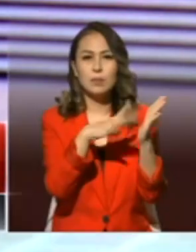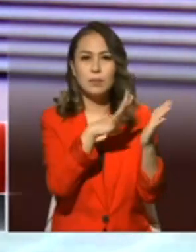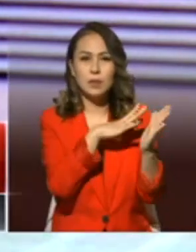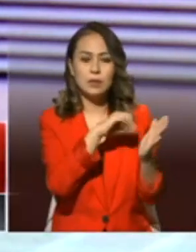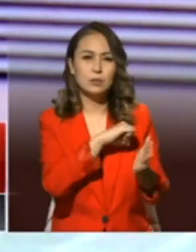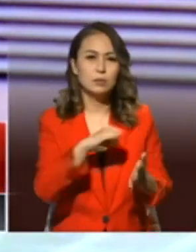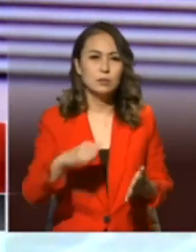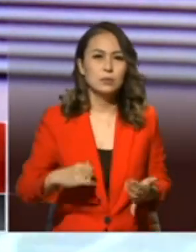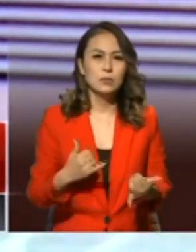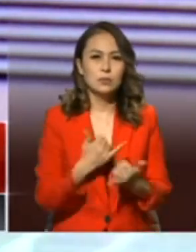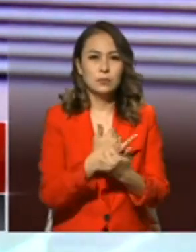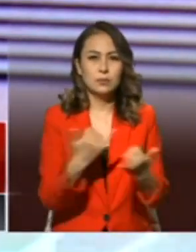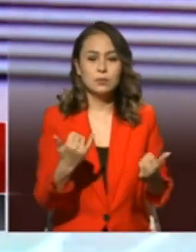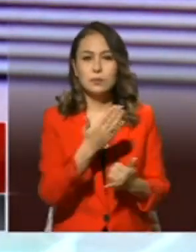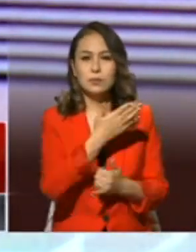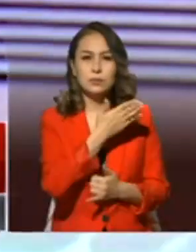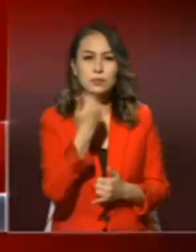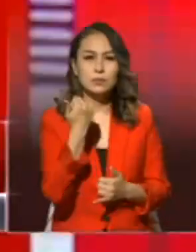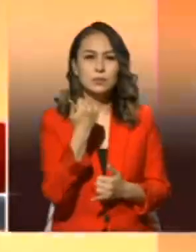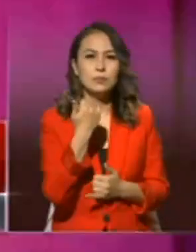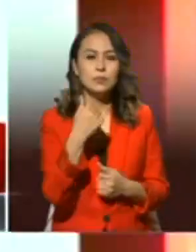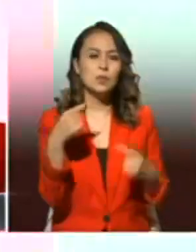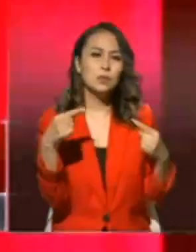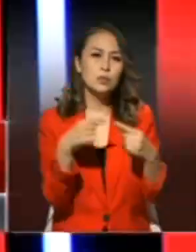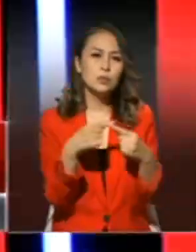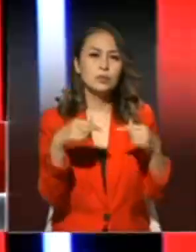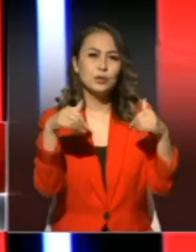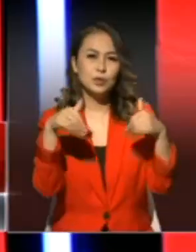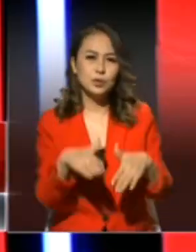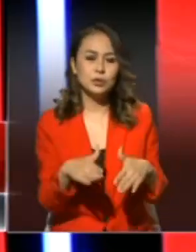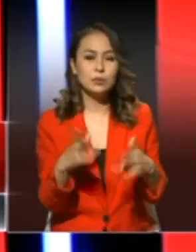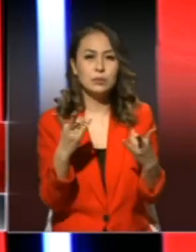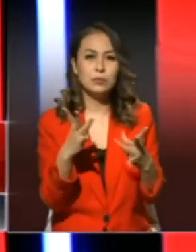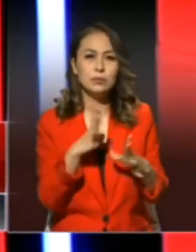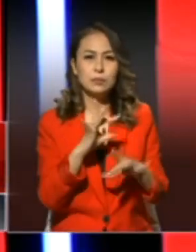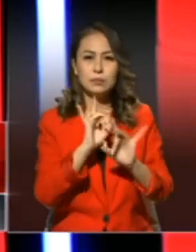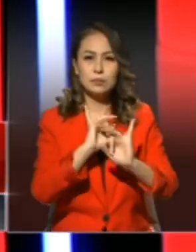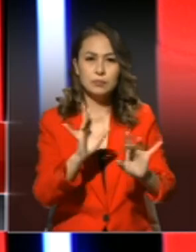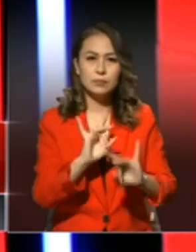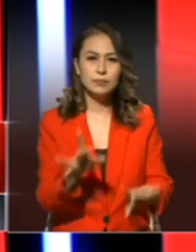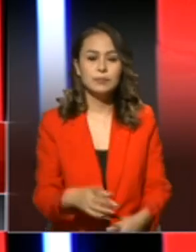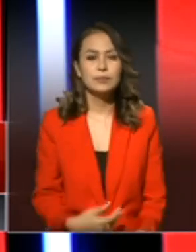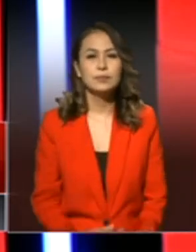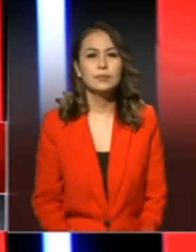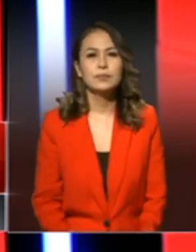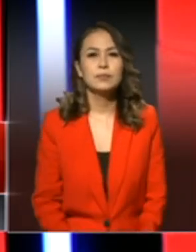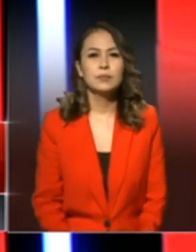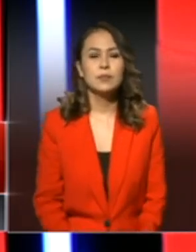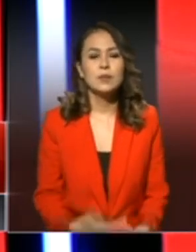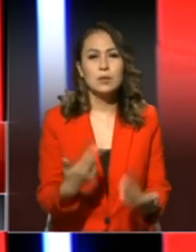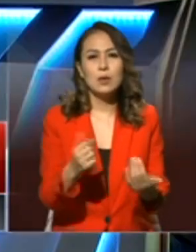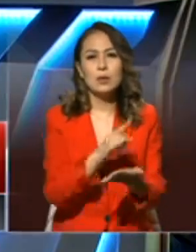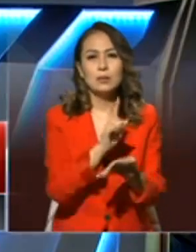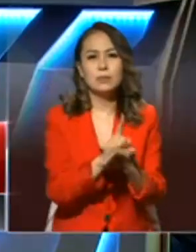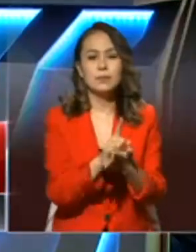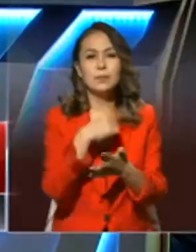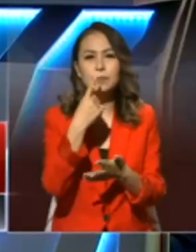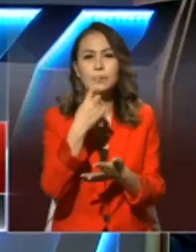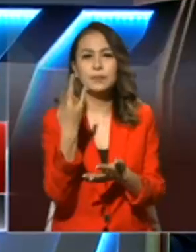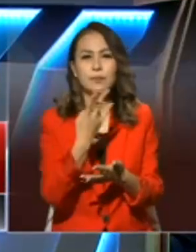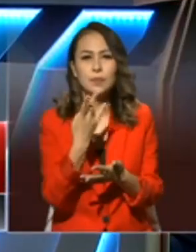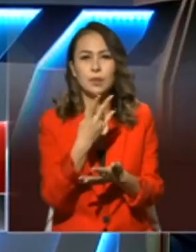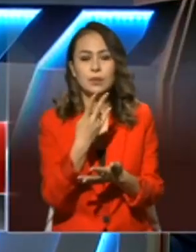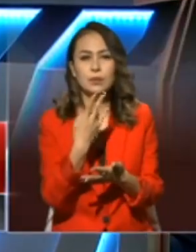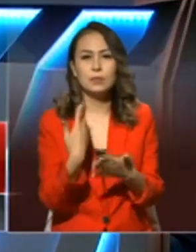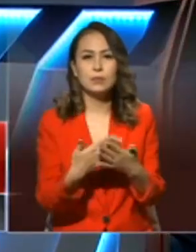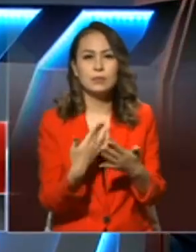нақты тетік ұсынып отырған жоқ мысалы. Нақты мынандай шешімдерін айту керек пе еді? Қалай ойлайсыз? Әрине айту керек шешімдерін, немесе